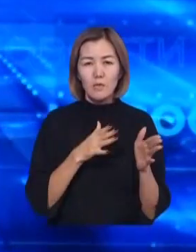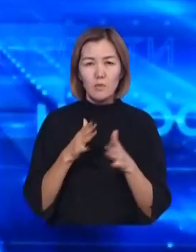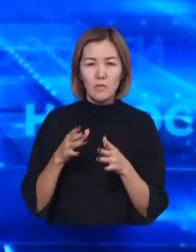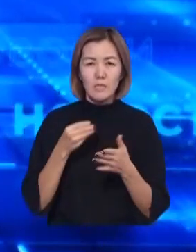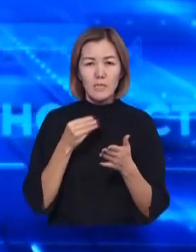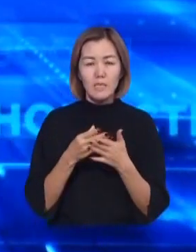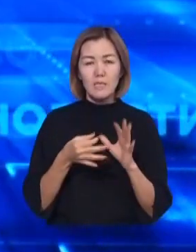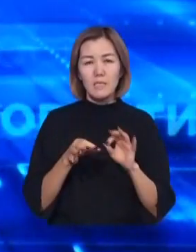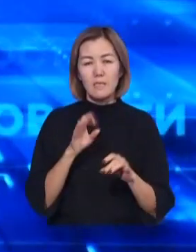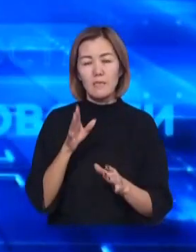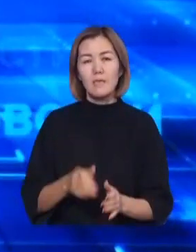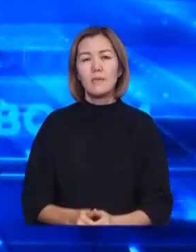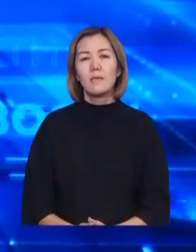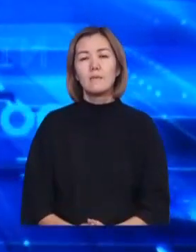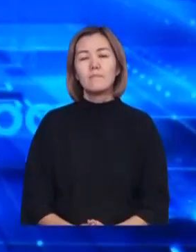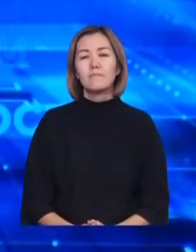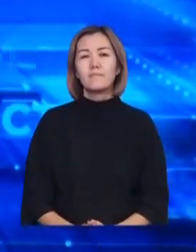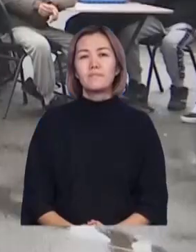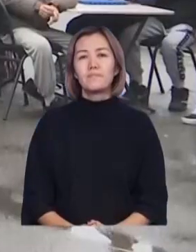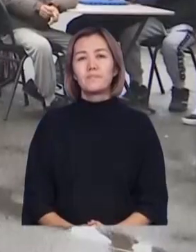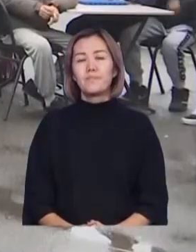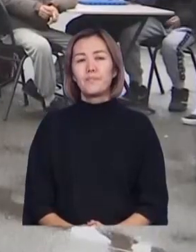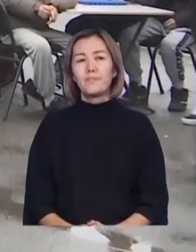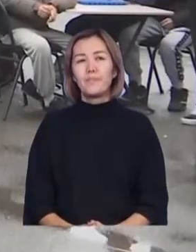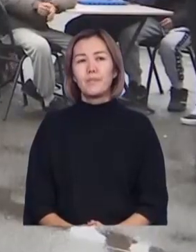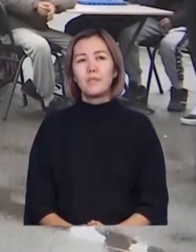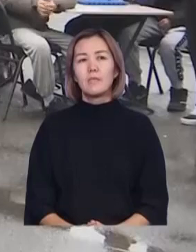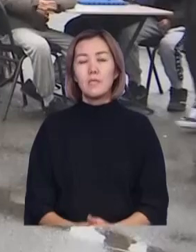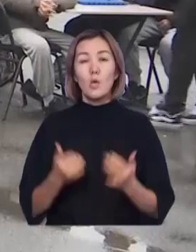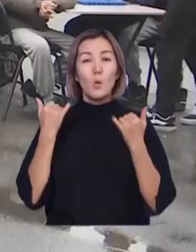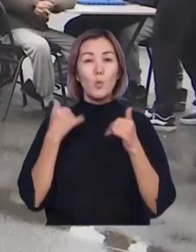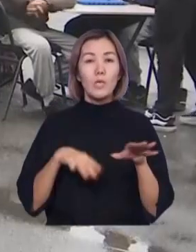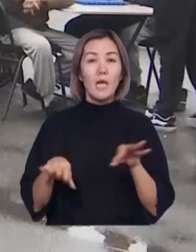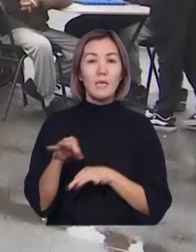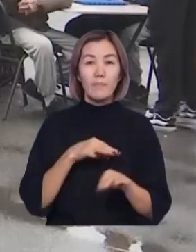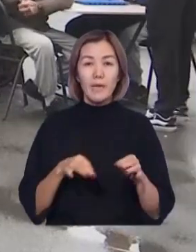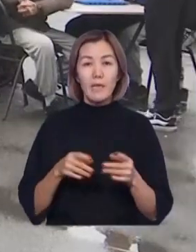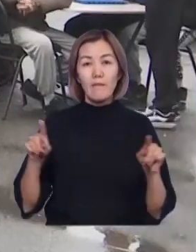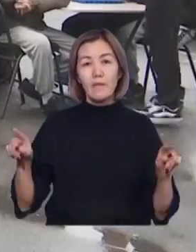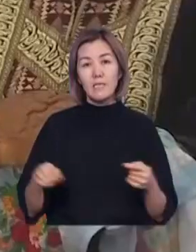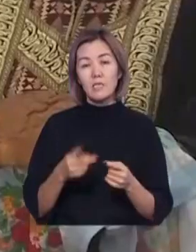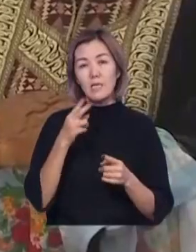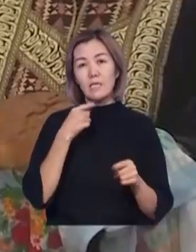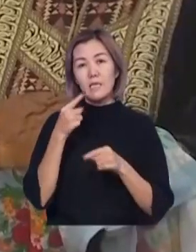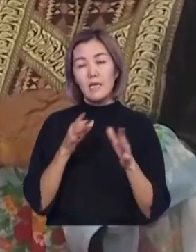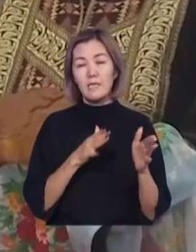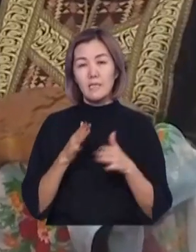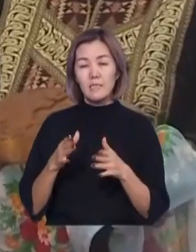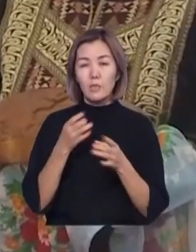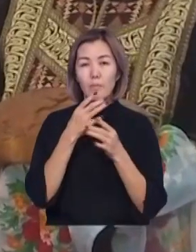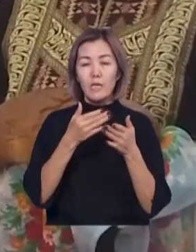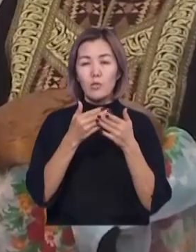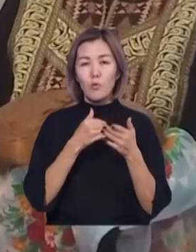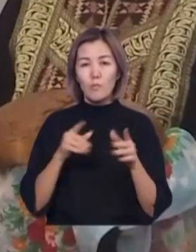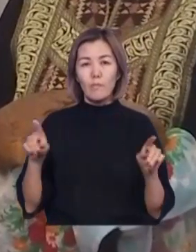Наш корреспондент расскажет подробнее уникальный проект позволяет возрождать традиции перед домом культуры